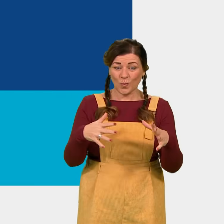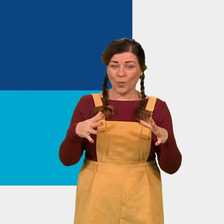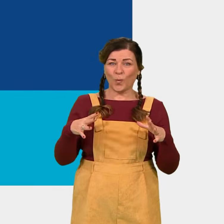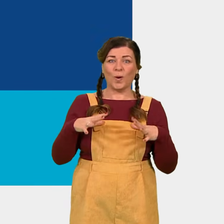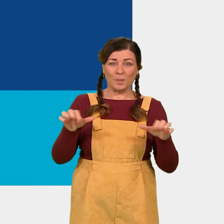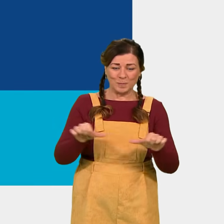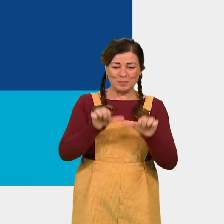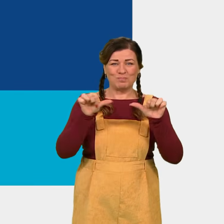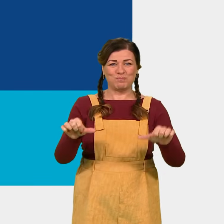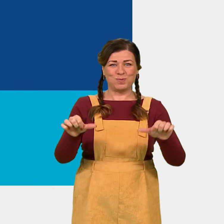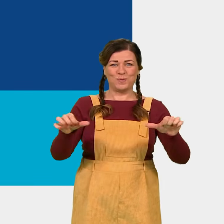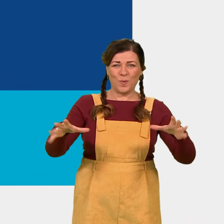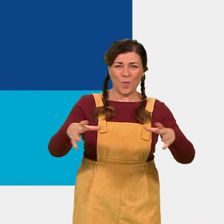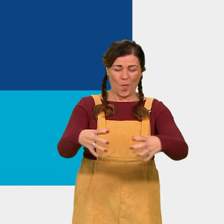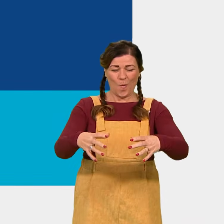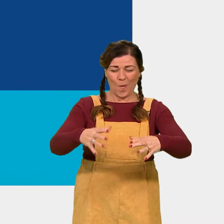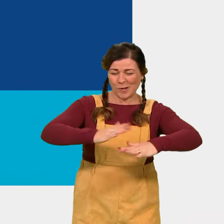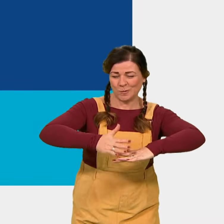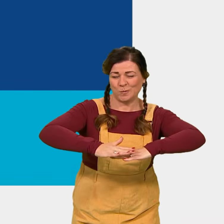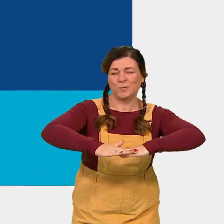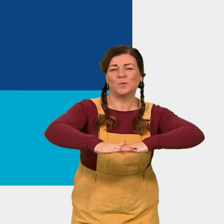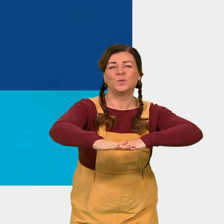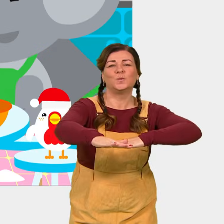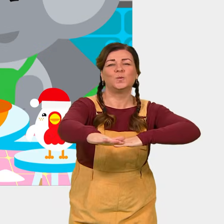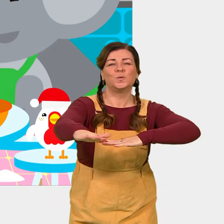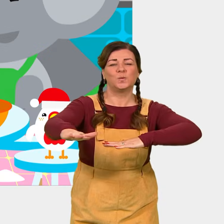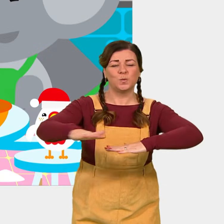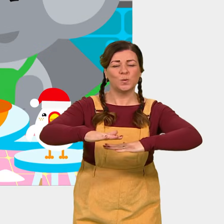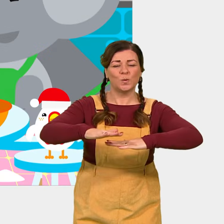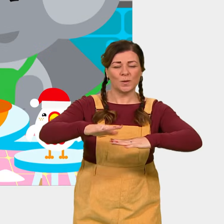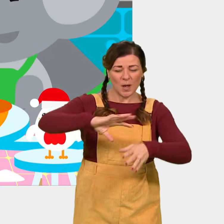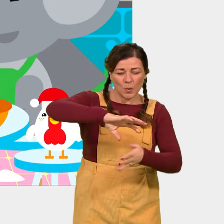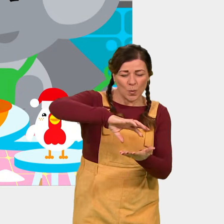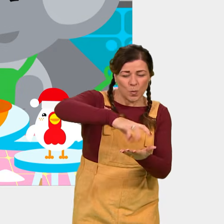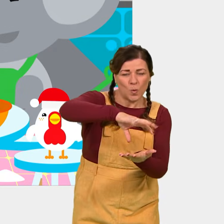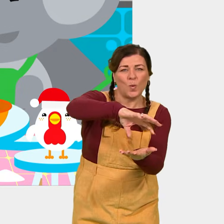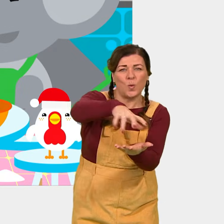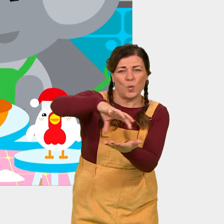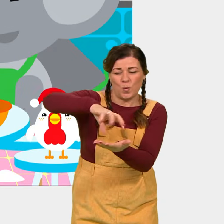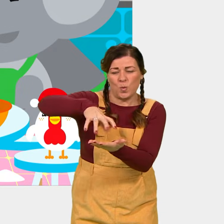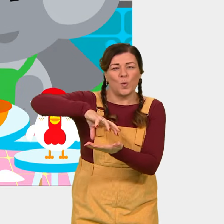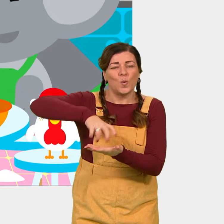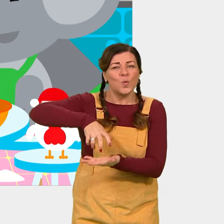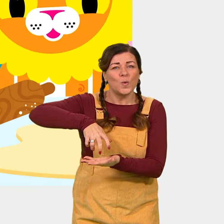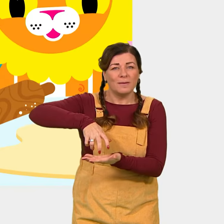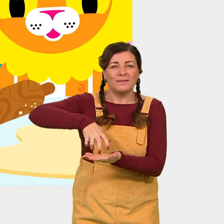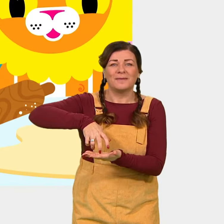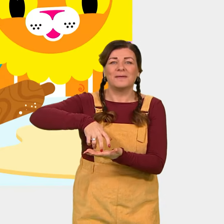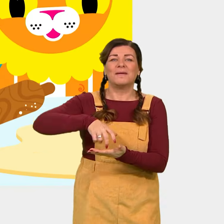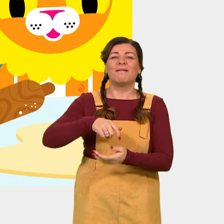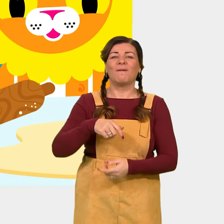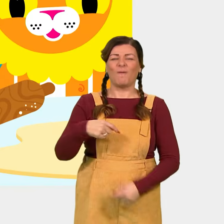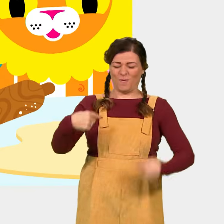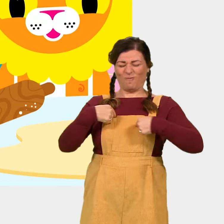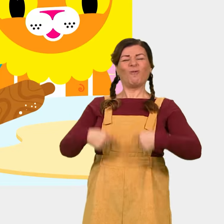O'r diwedd, roedd y gymysgedd yn barod i'w rowlio allan a'i dorri i siapau bisgedi sinsir.